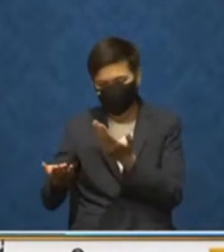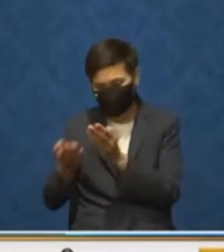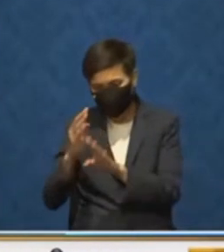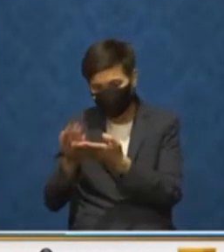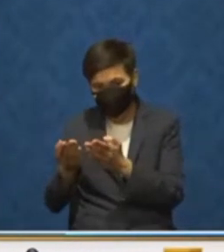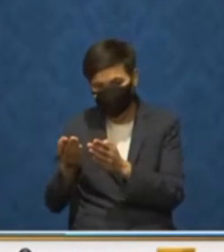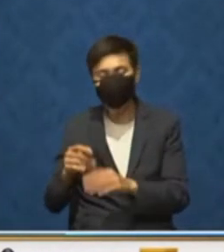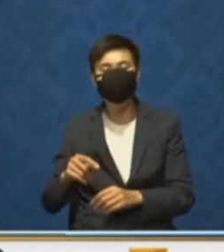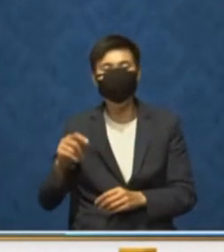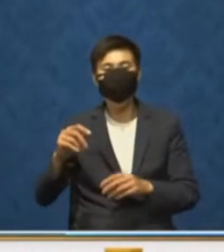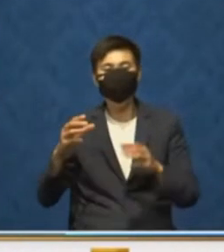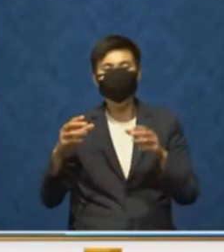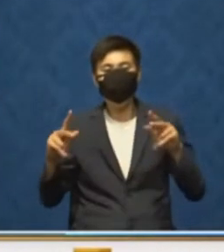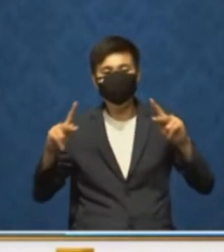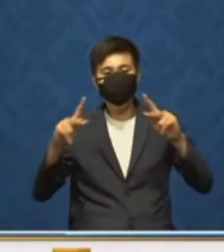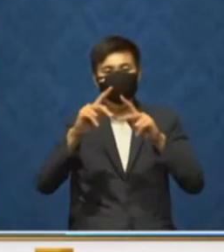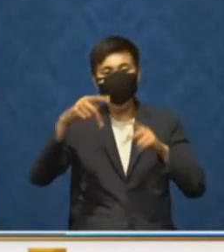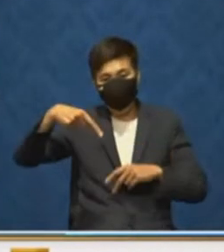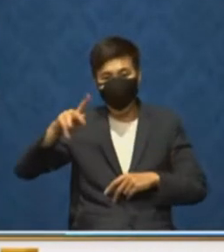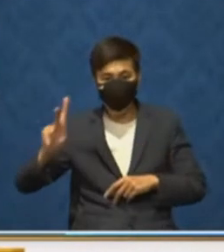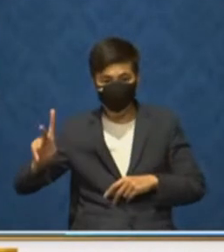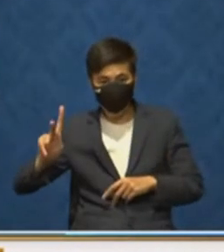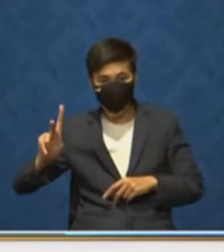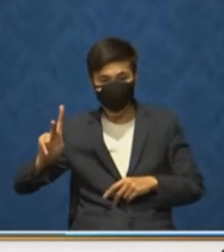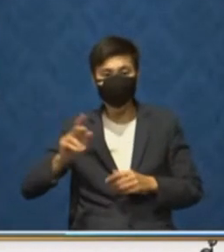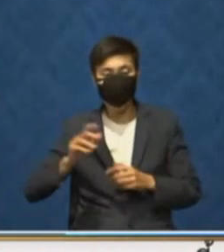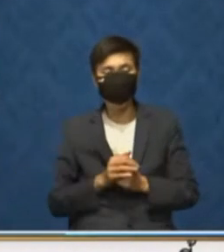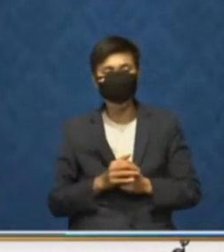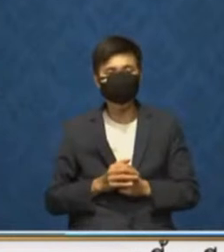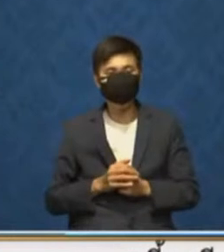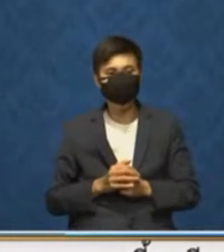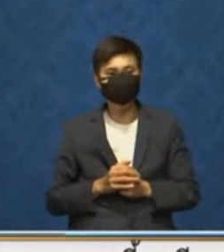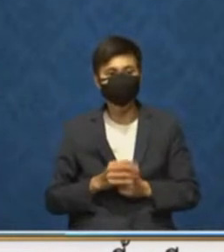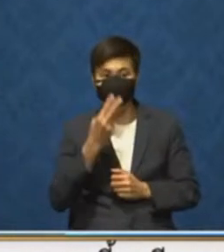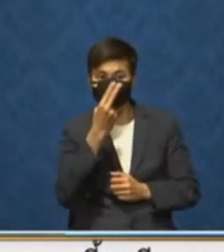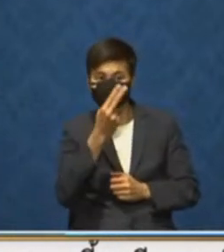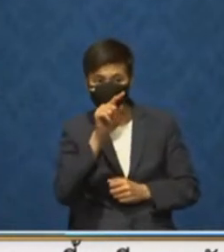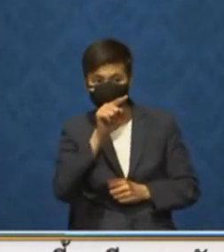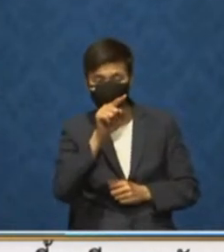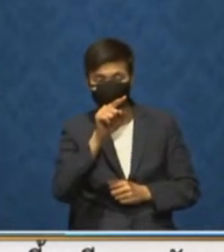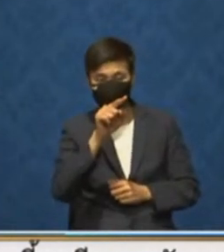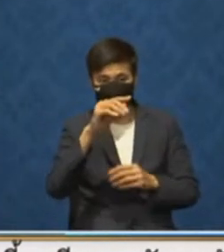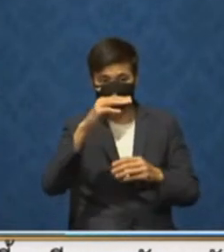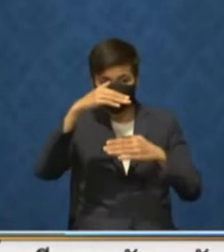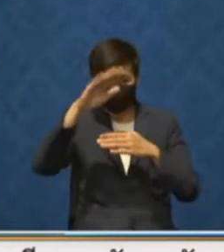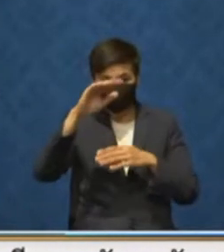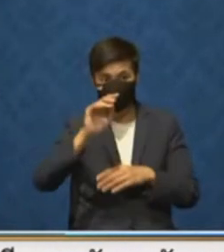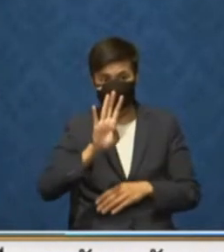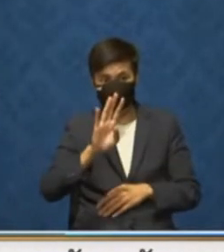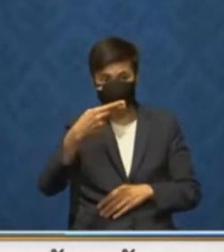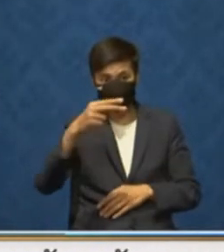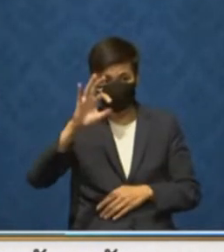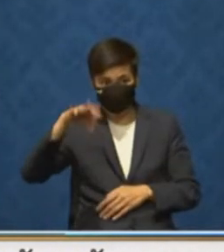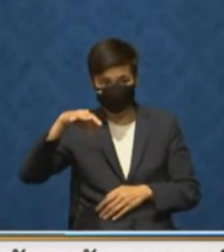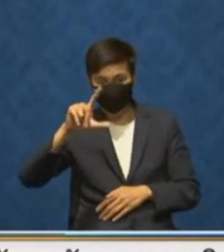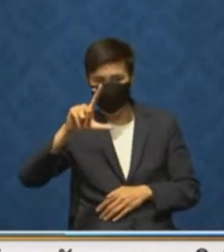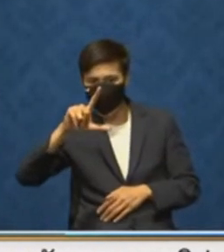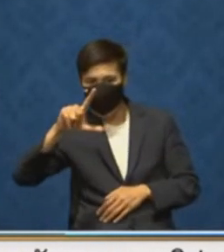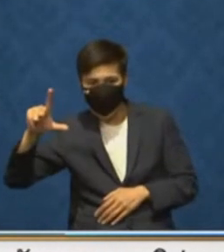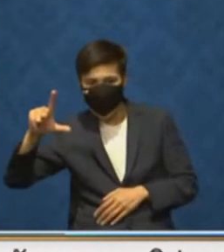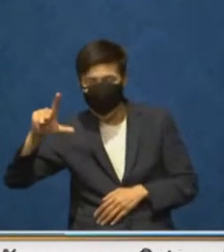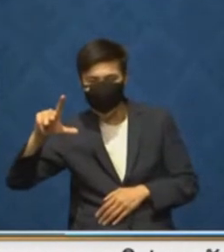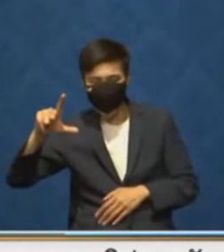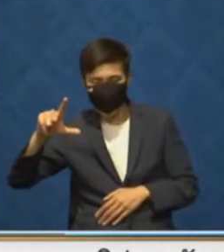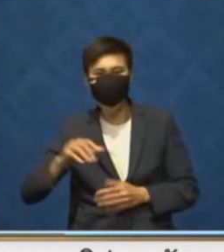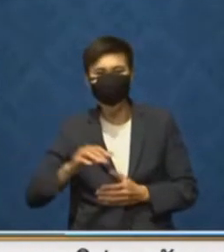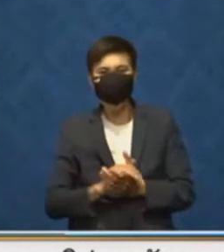กว่านะครับพบเงินเดือนและค่าจ้างทบบนสุดหน้า 4หมื่นเก้าพันกว่าล้านนะครับเฉพาะ